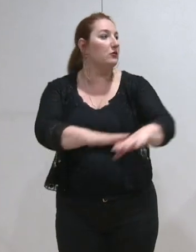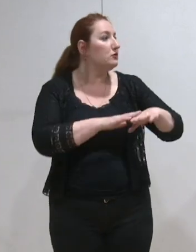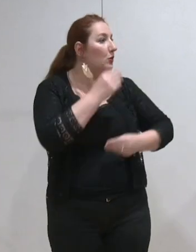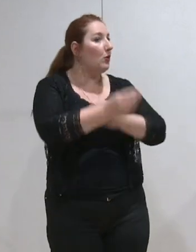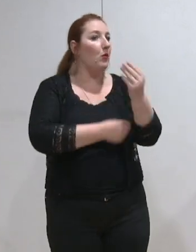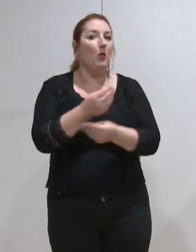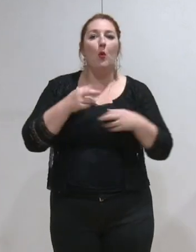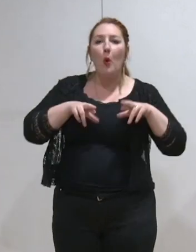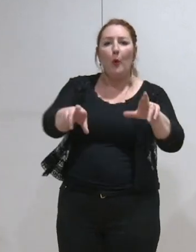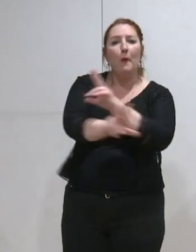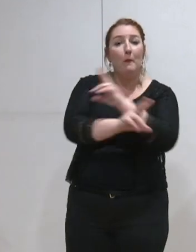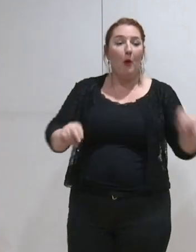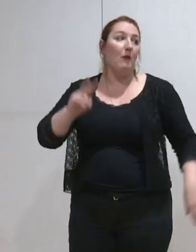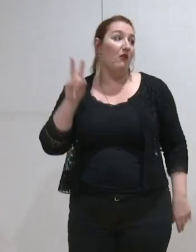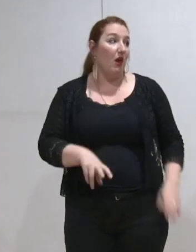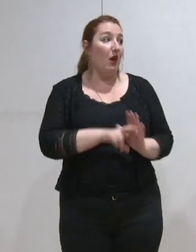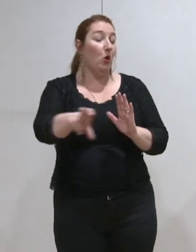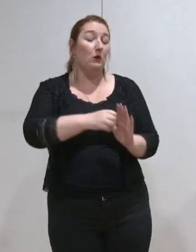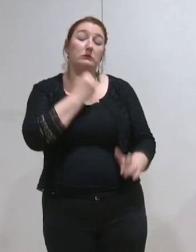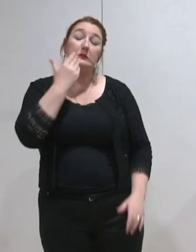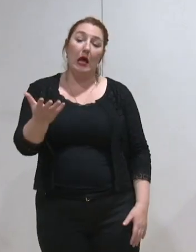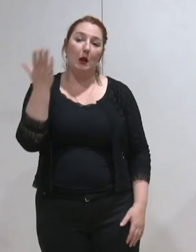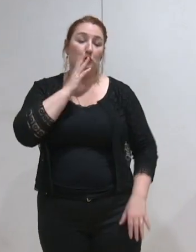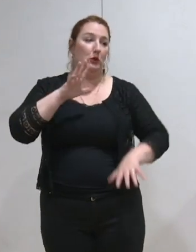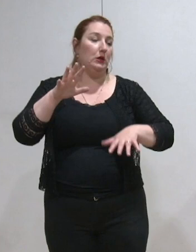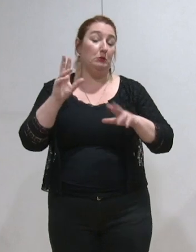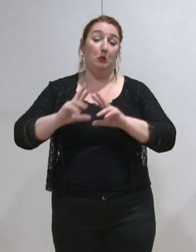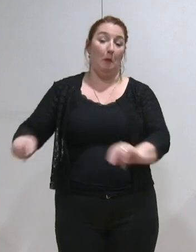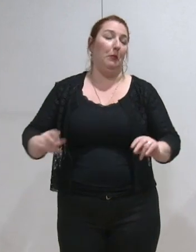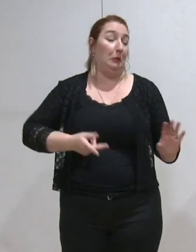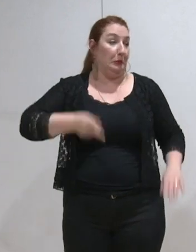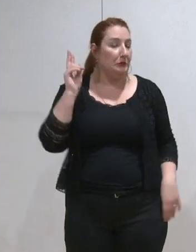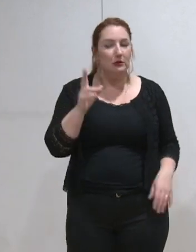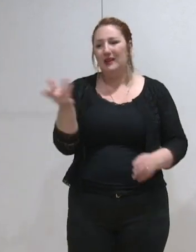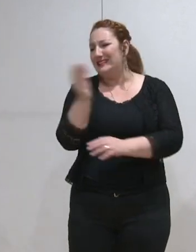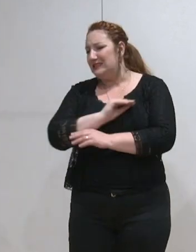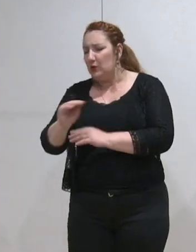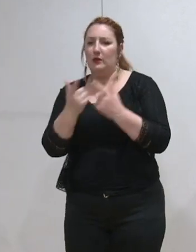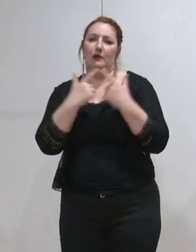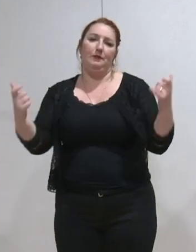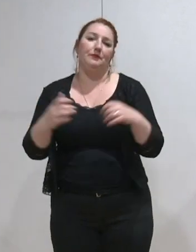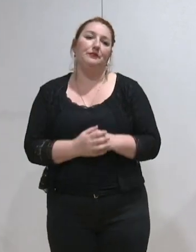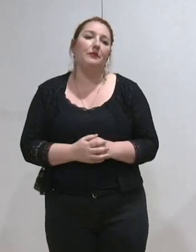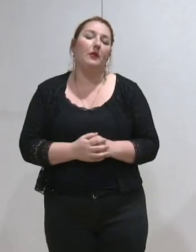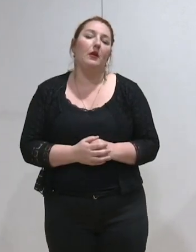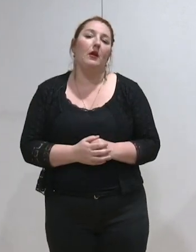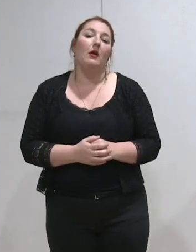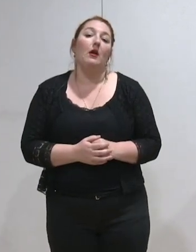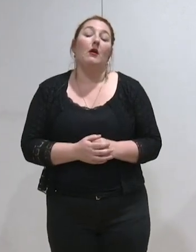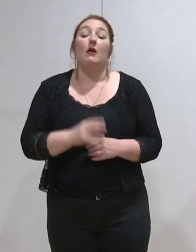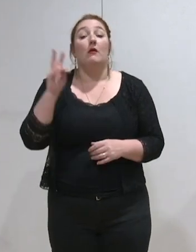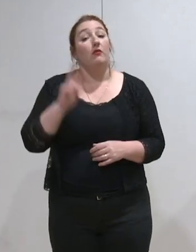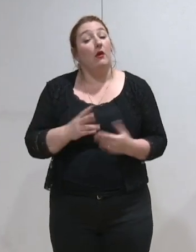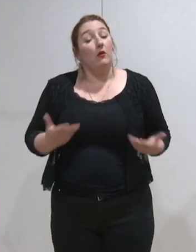propreté et Dieu sait que Grenoble en a bien besoin la sécurité et j'en passe alors pensez qu'il existe aujourd'hui des des communes de